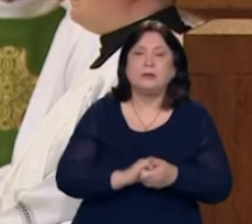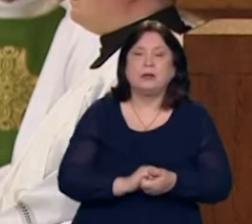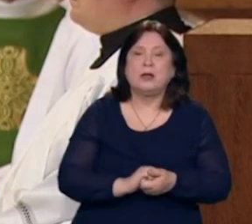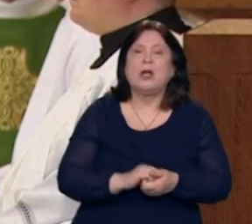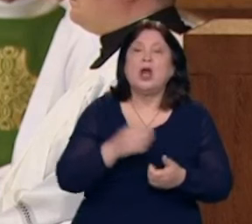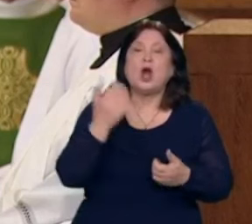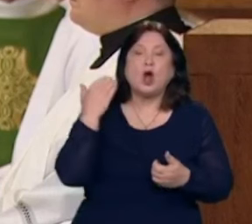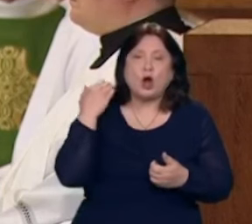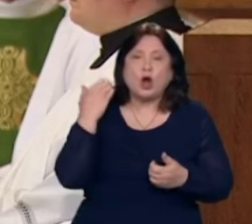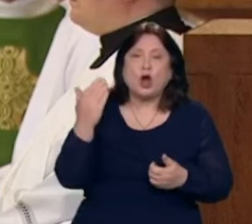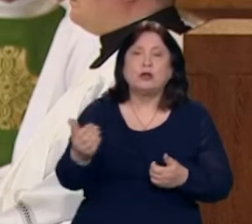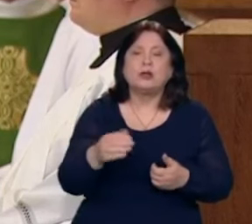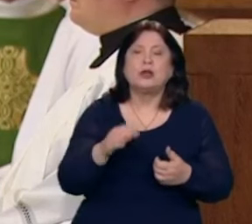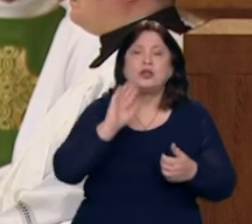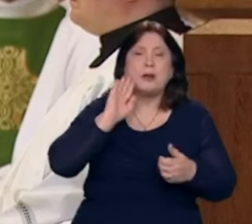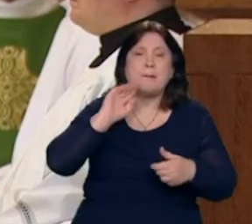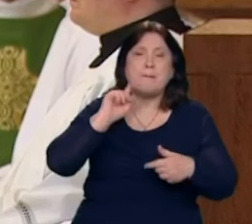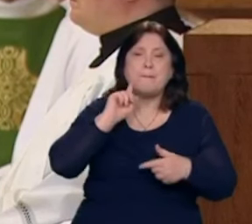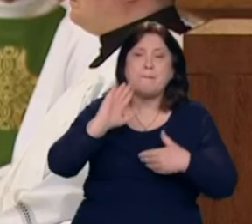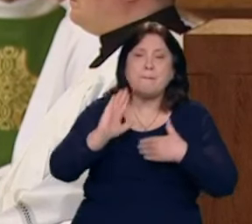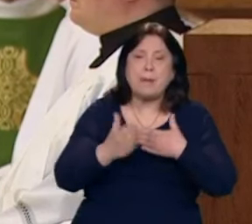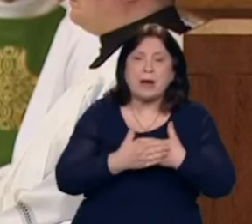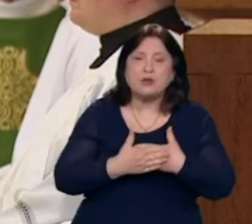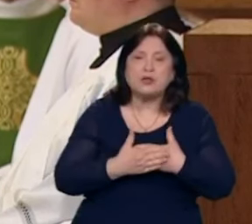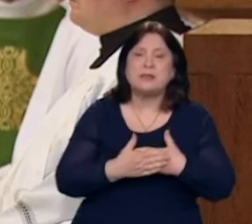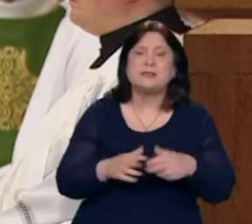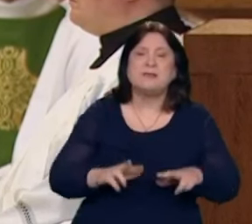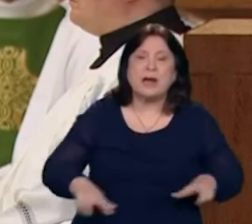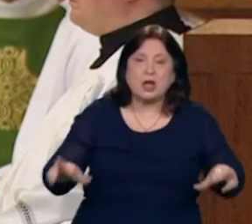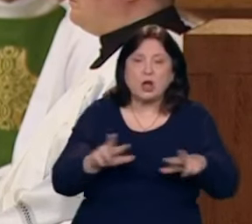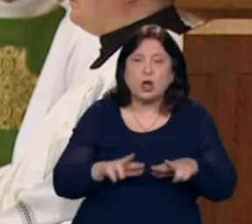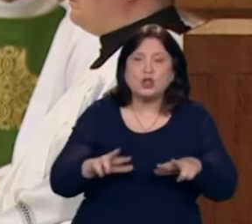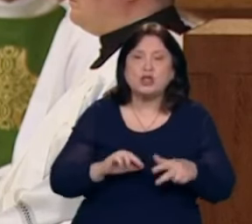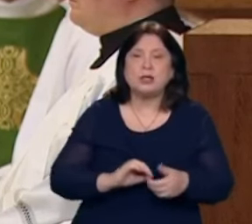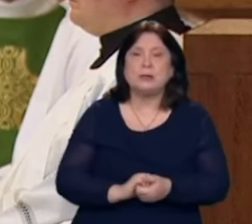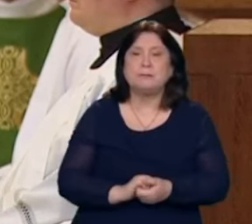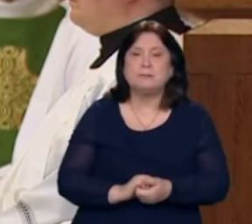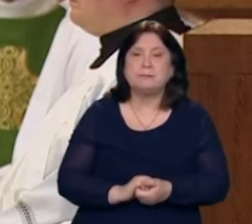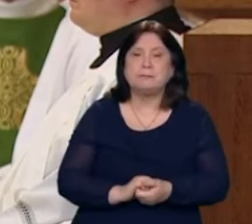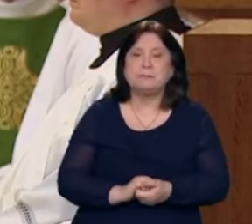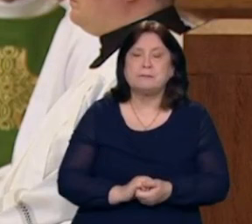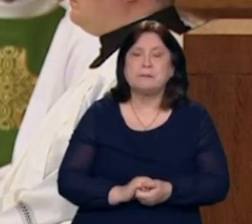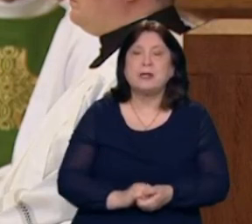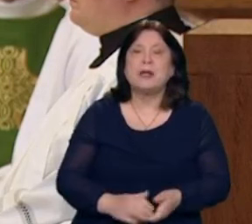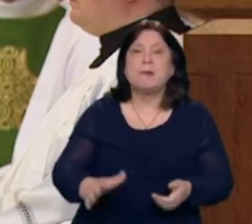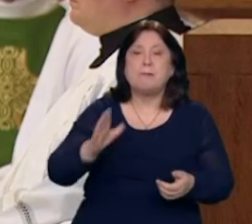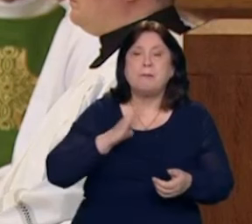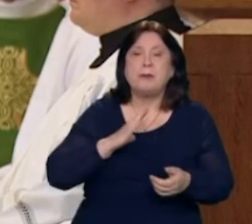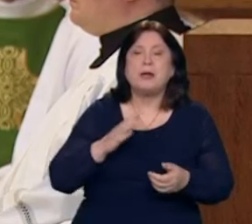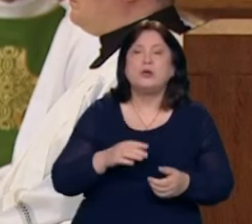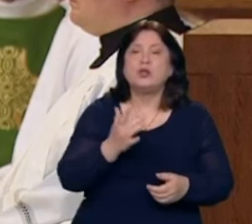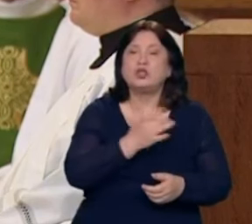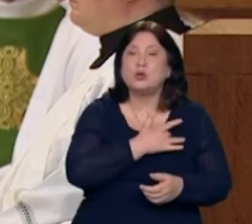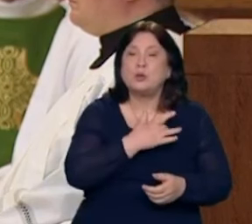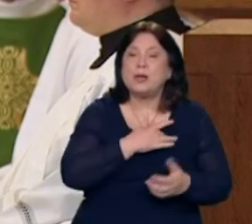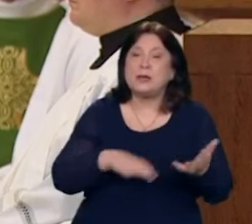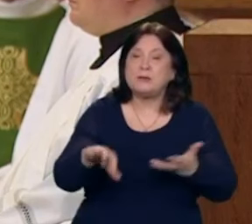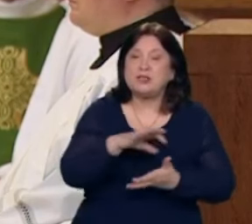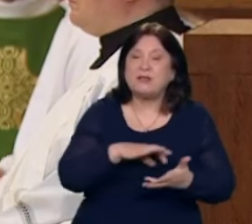o godność małżeństwa i rodziny był sumieniem tego świata